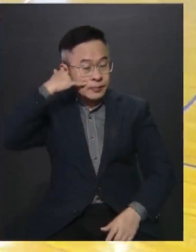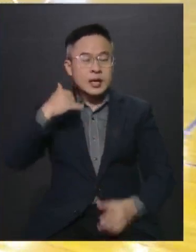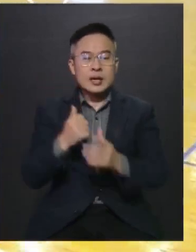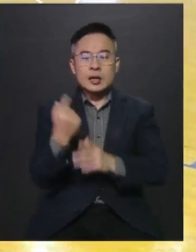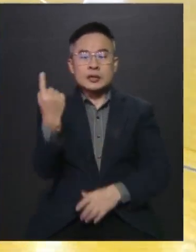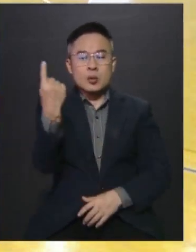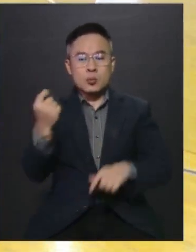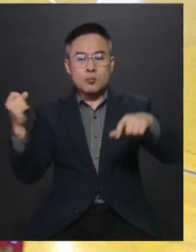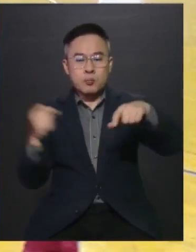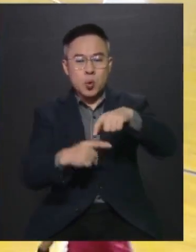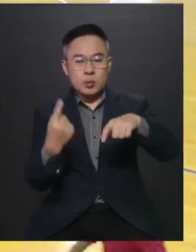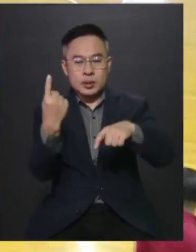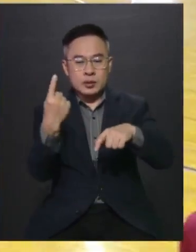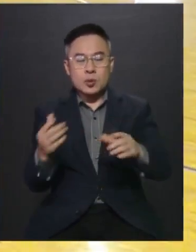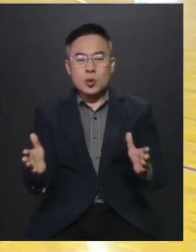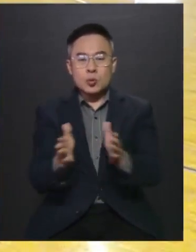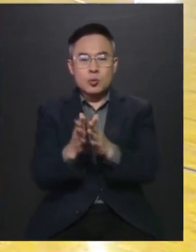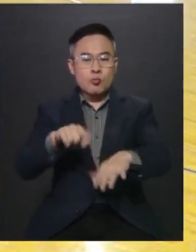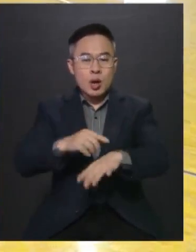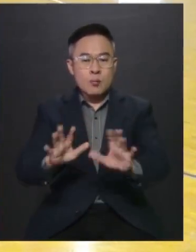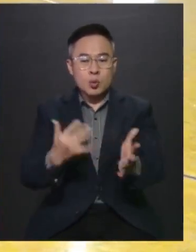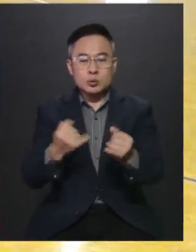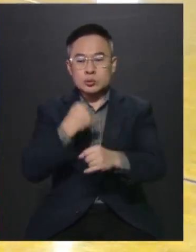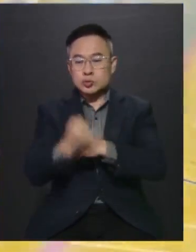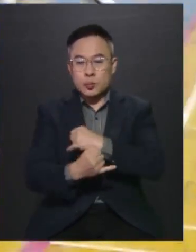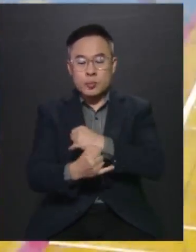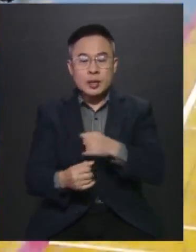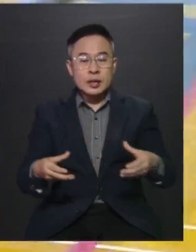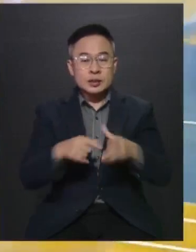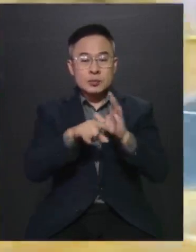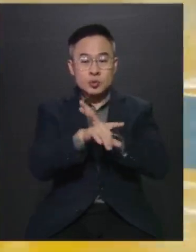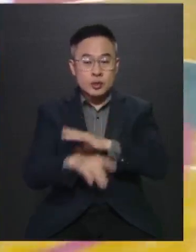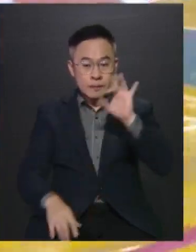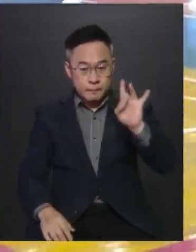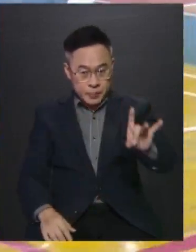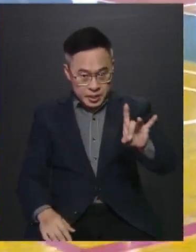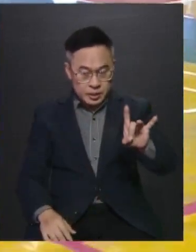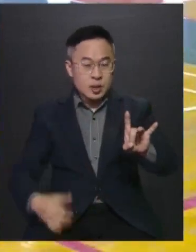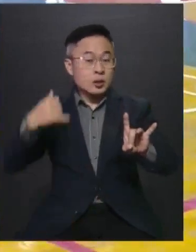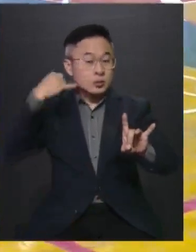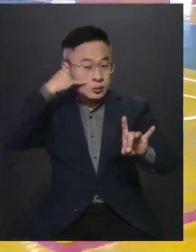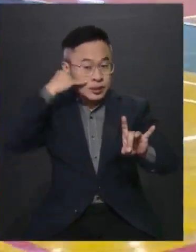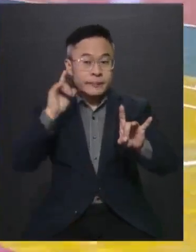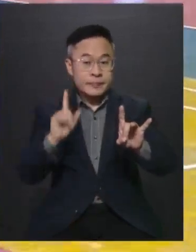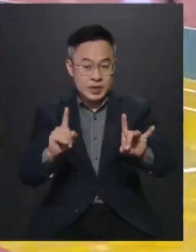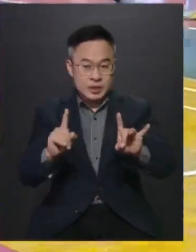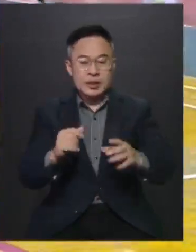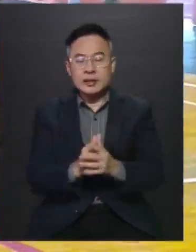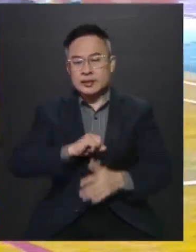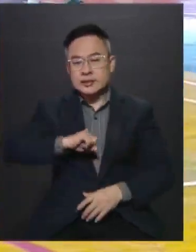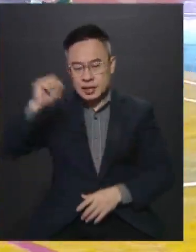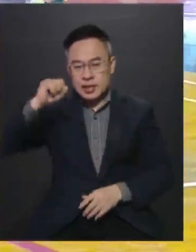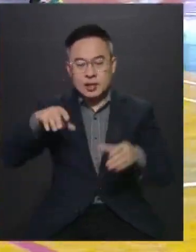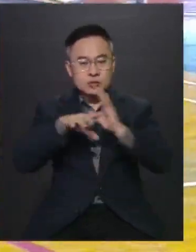ากพศวัชจามจุรีครับทำให้จบเกมนะครับบูเวฟชลบุรีครับก็บุกมาถล่ม NT ฟุตซอลคลับไปขาดลอยครับ8